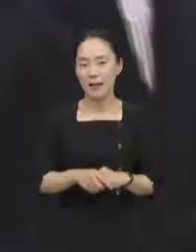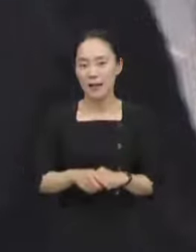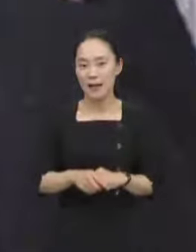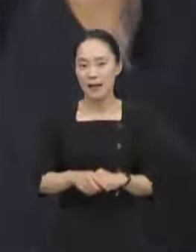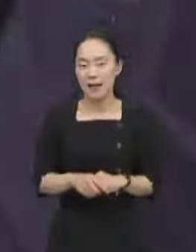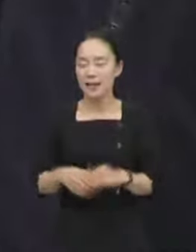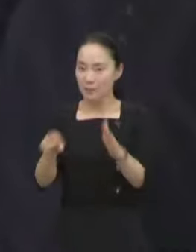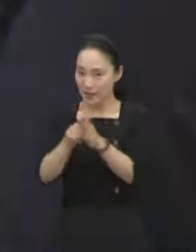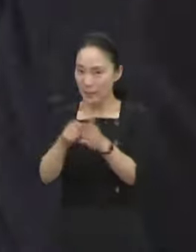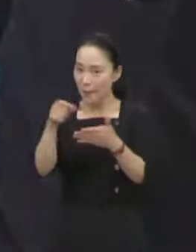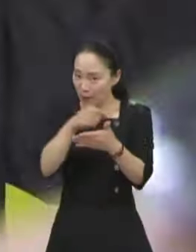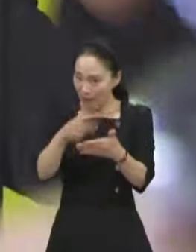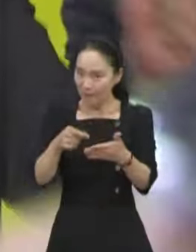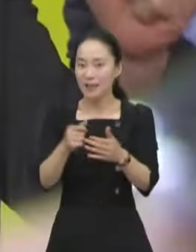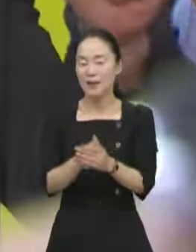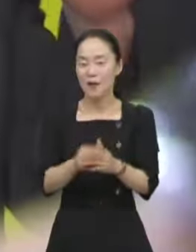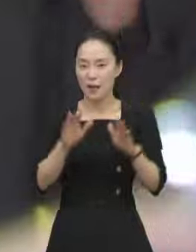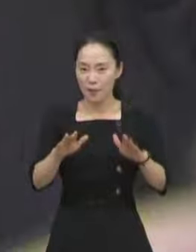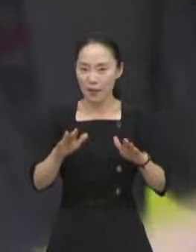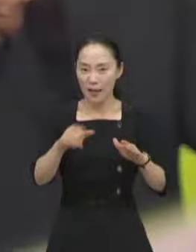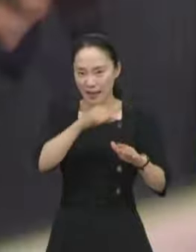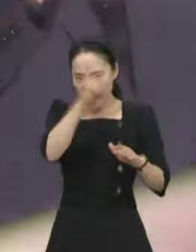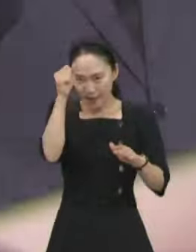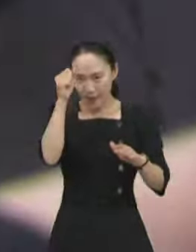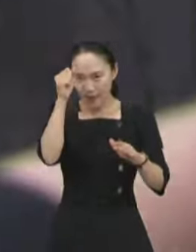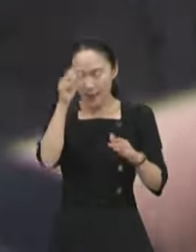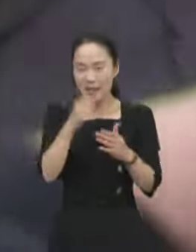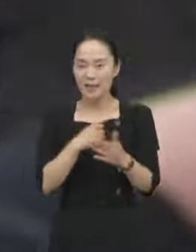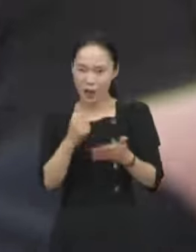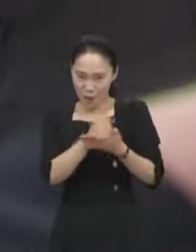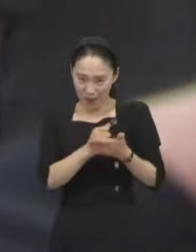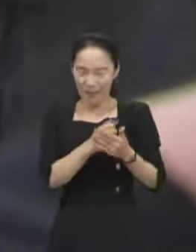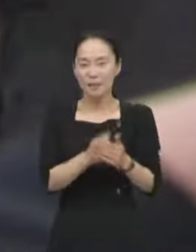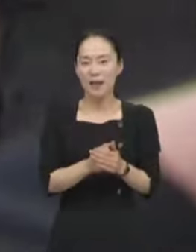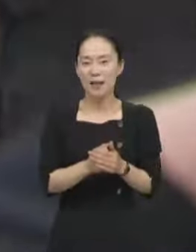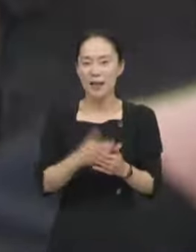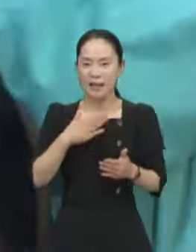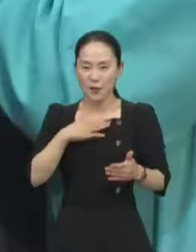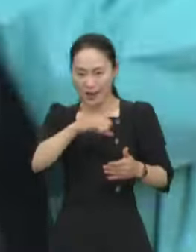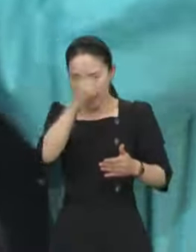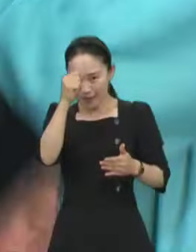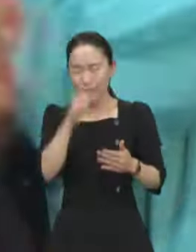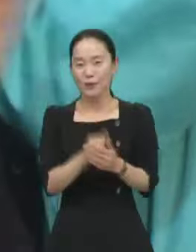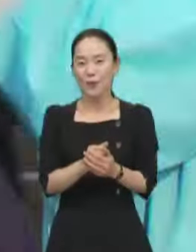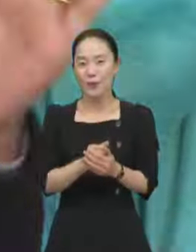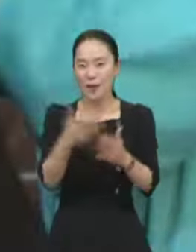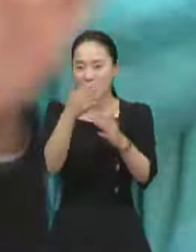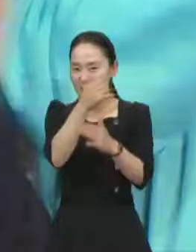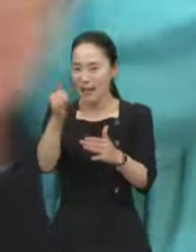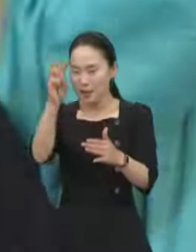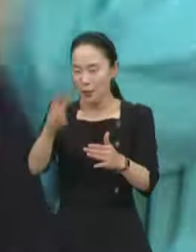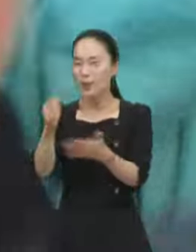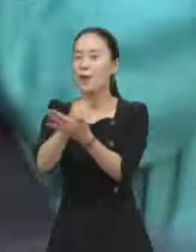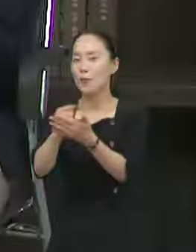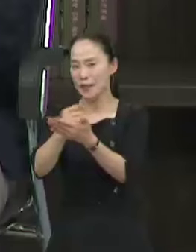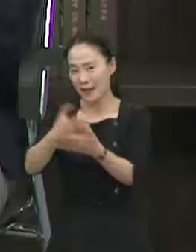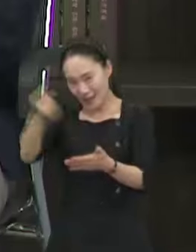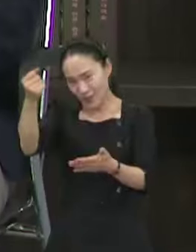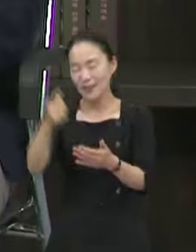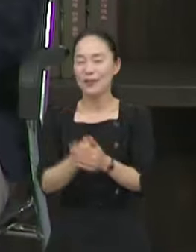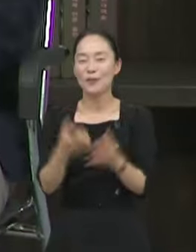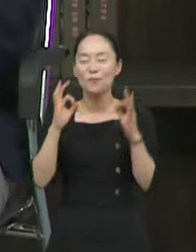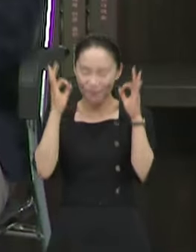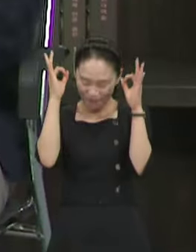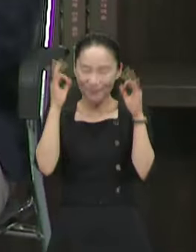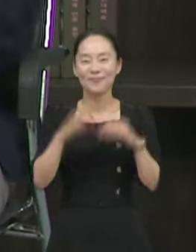꼭 보답해서 이번 당선은 김종민의 천운이지만 김종민의 당선은 우리 세종시의 천운이 될 수 있도록